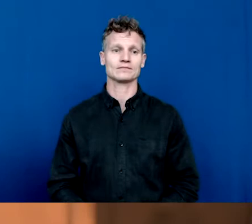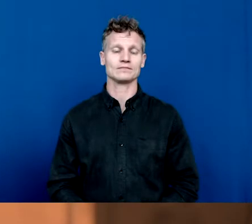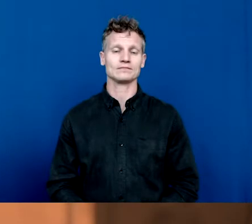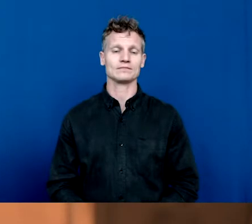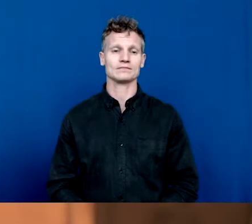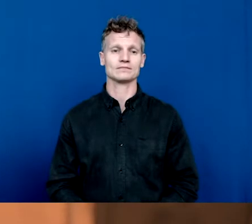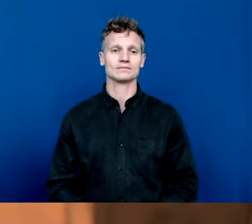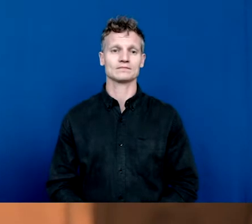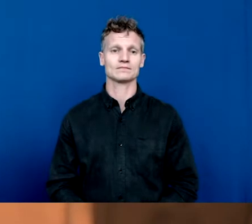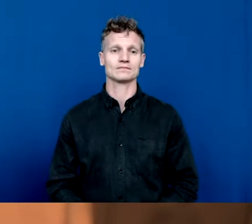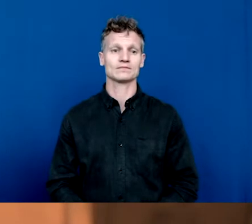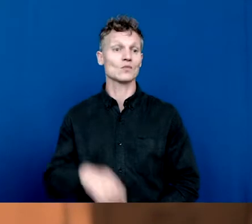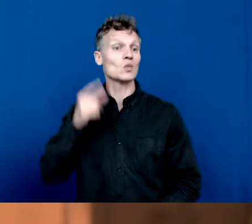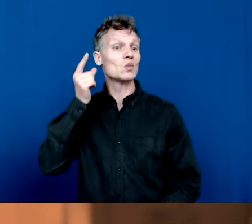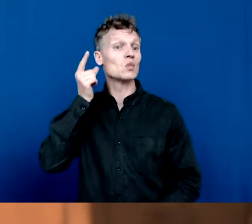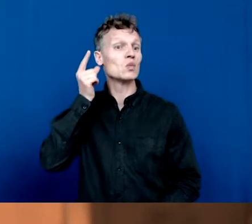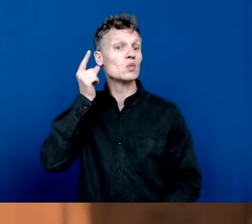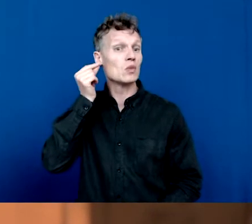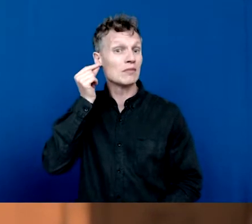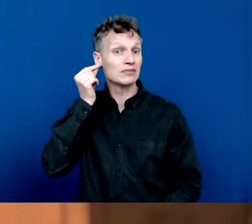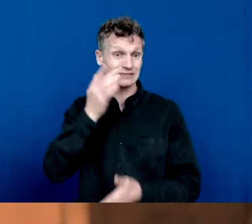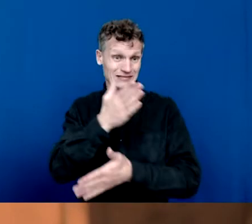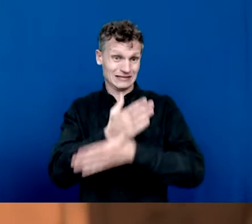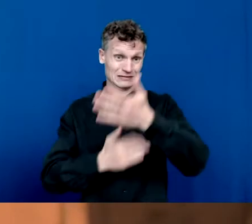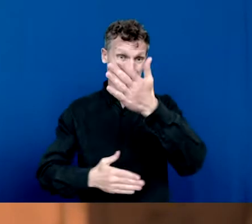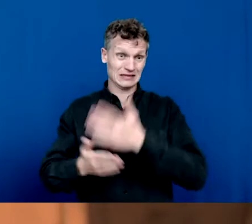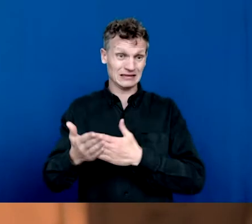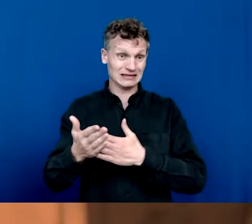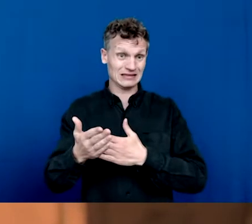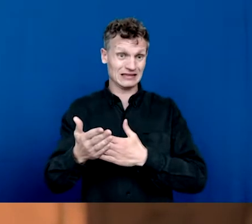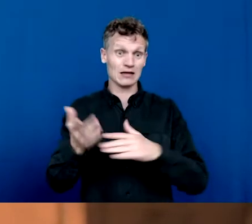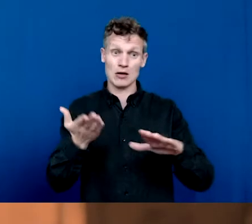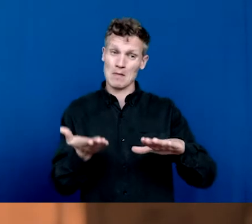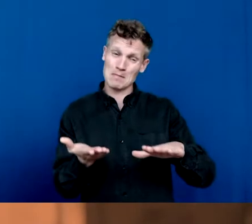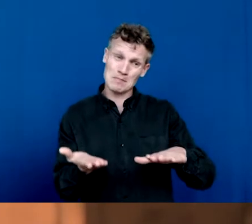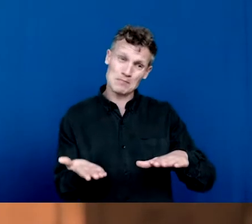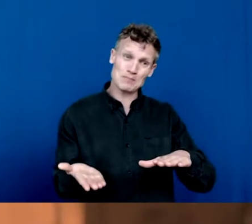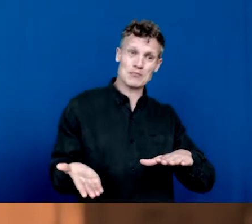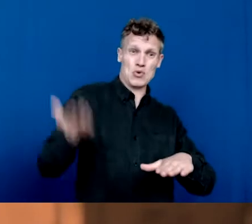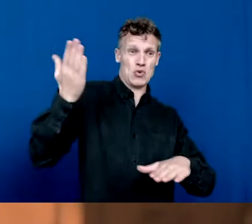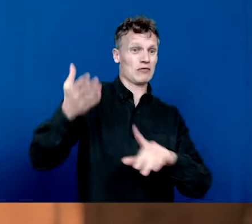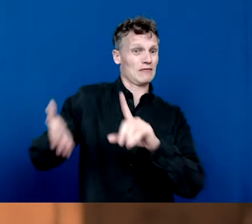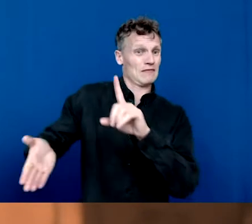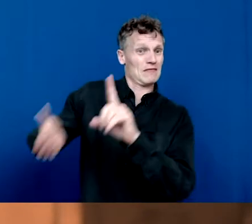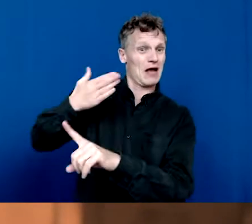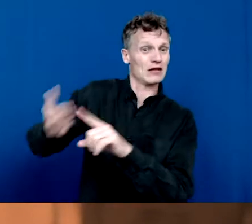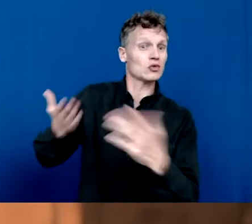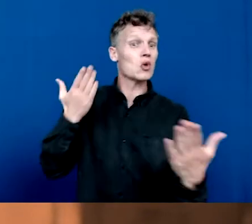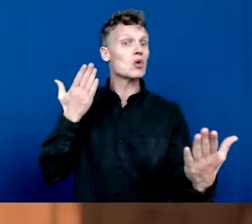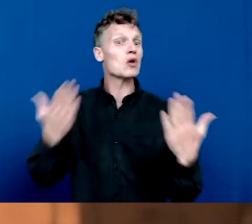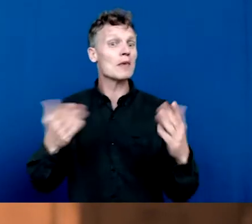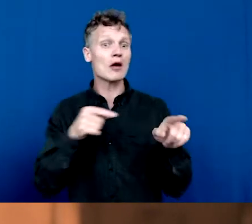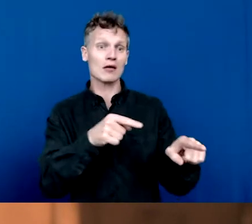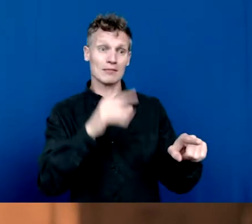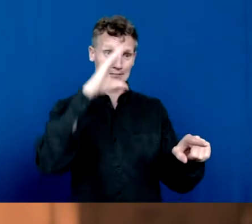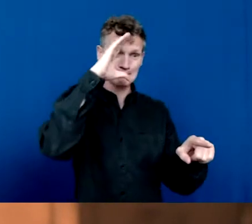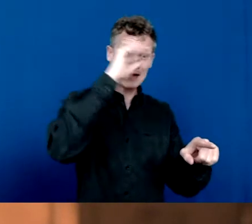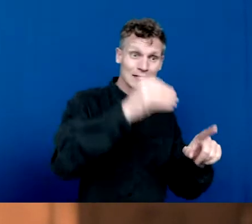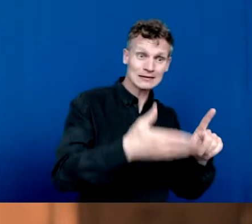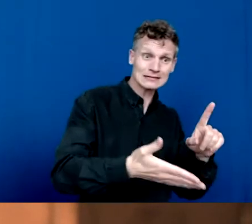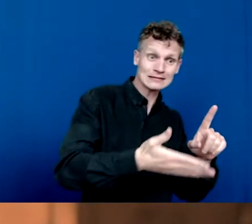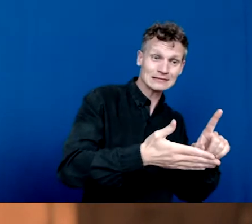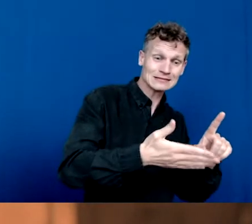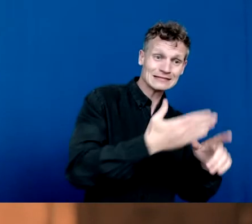de handicap sont plus susceptibles de subir des violences que les hommes en situation de handicap et que les femmes